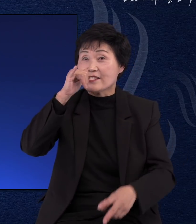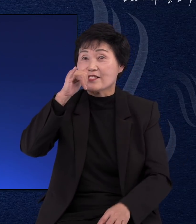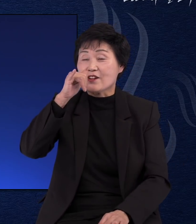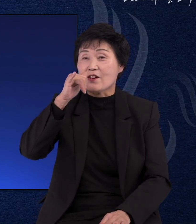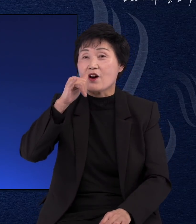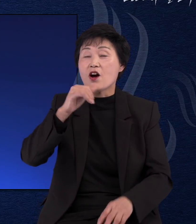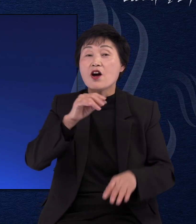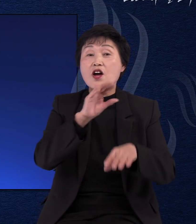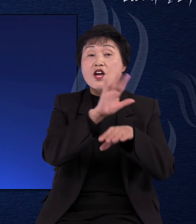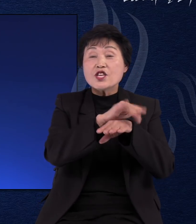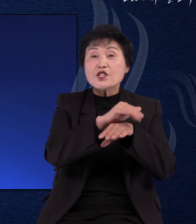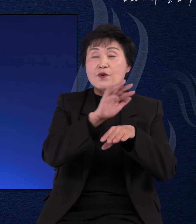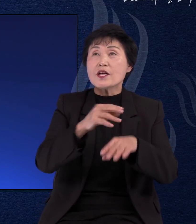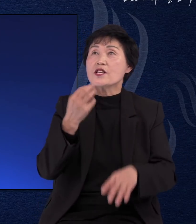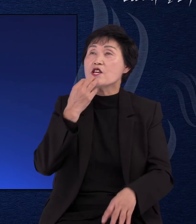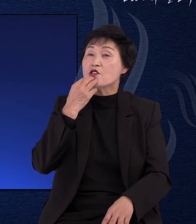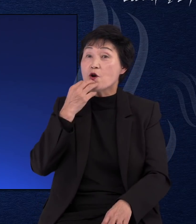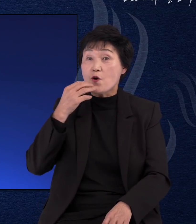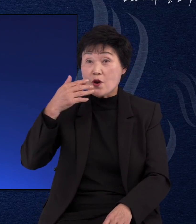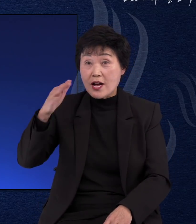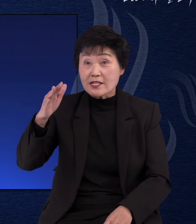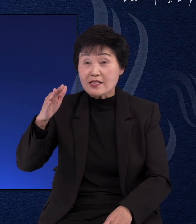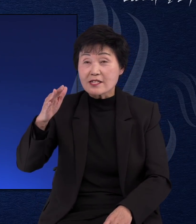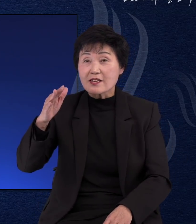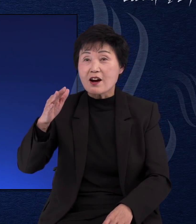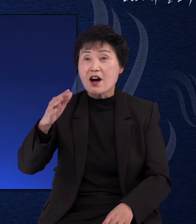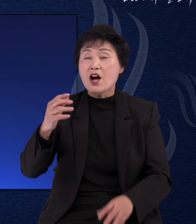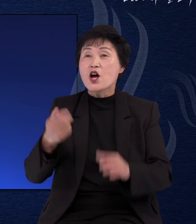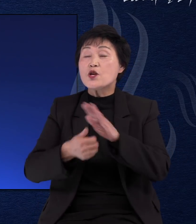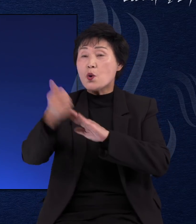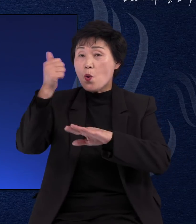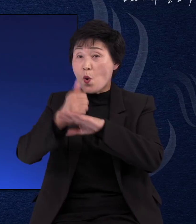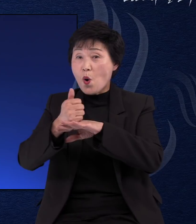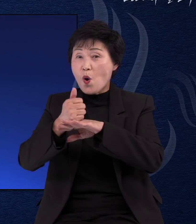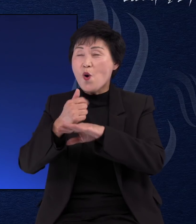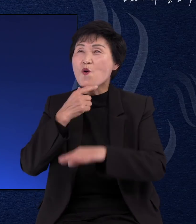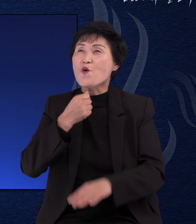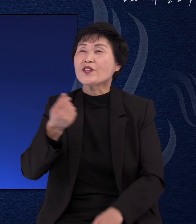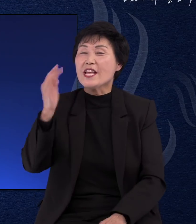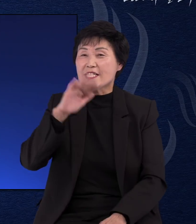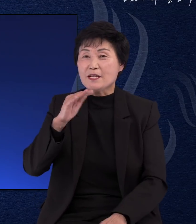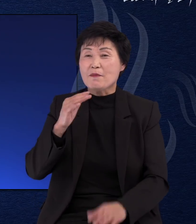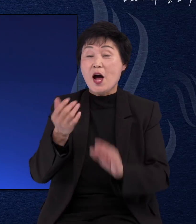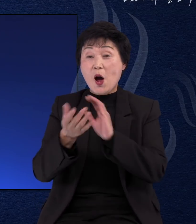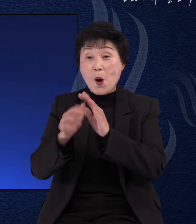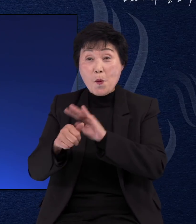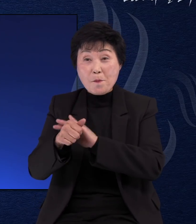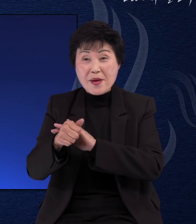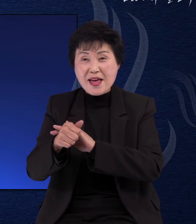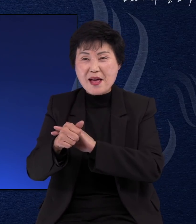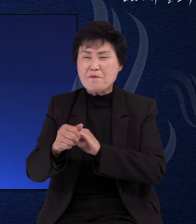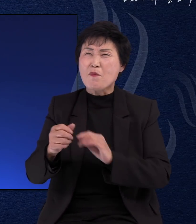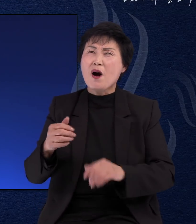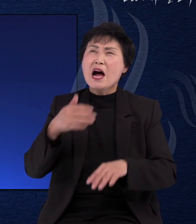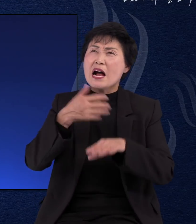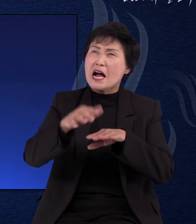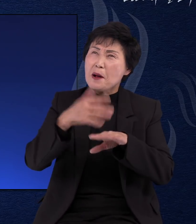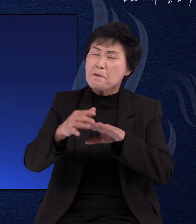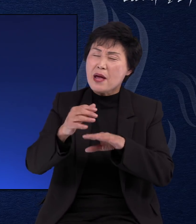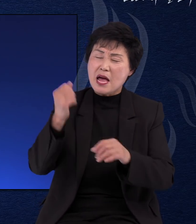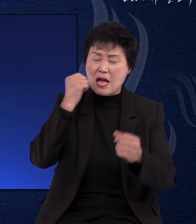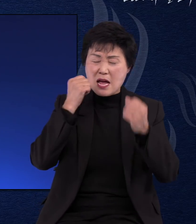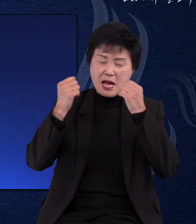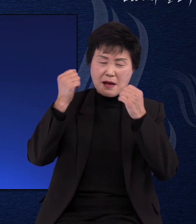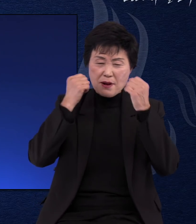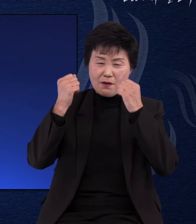서울에 올라와 성공해 보려고 하는데 꽃뱀한테 물리고 깡패한테 두들겨 맞으면 서울 저 판자촌 D산에